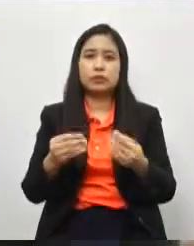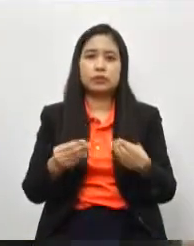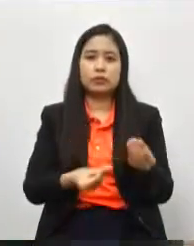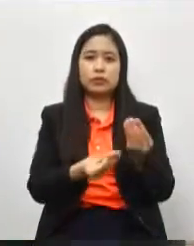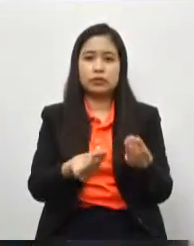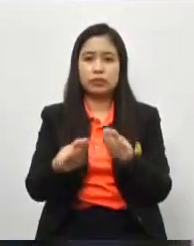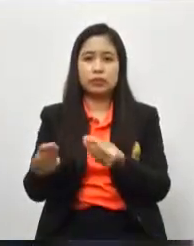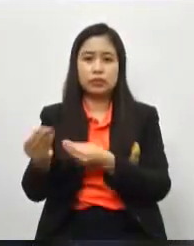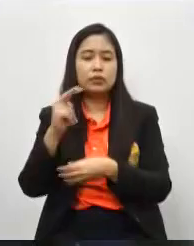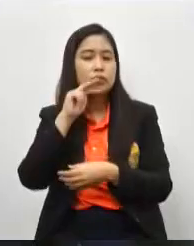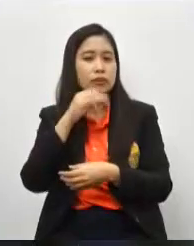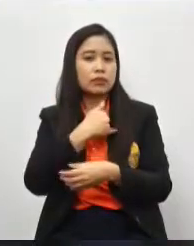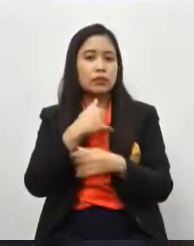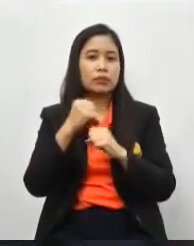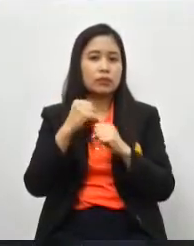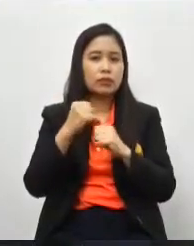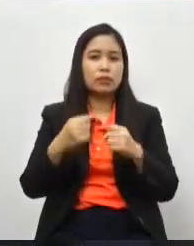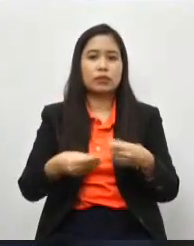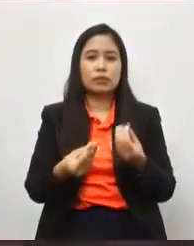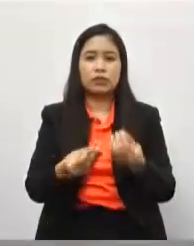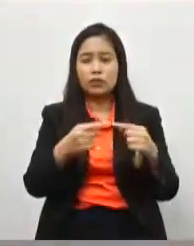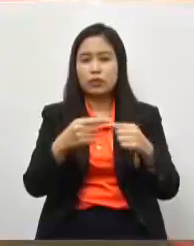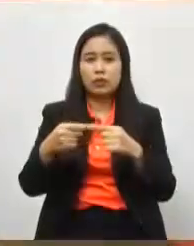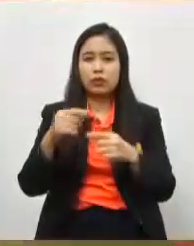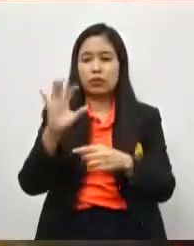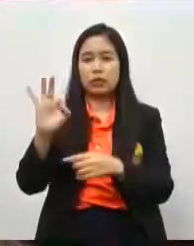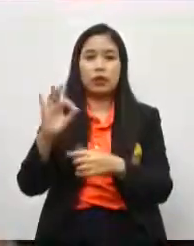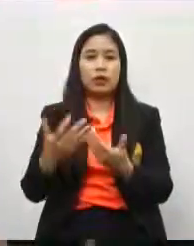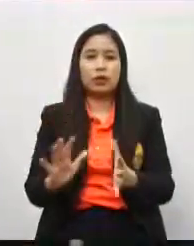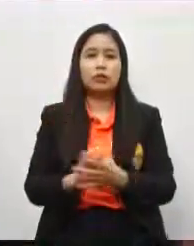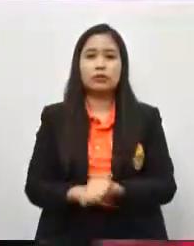น้องคลายหนาวดำเนินการต่อเนื่องเป็นปีที่9